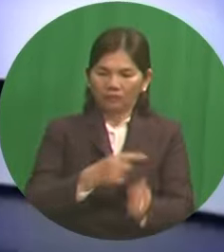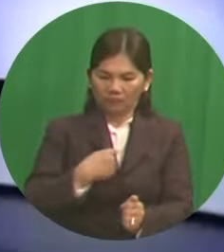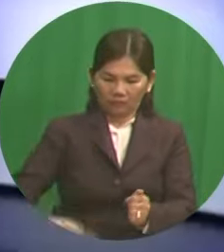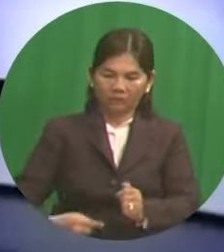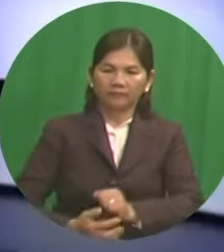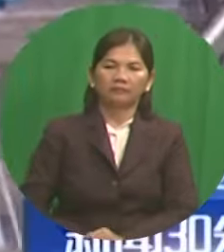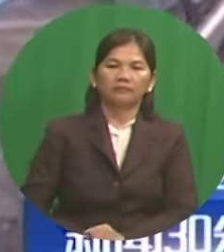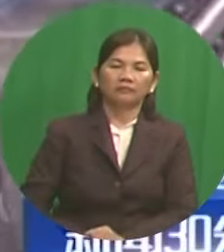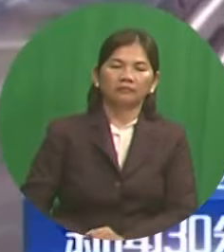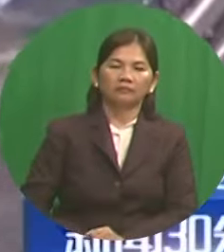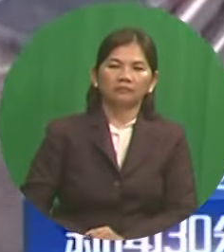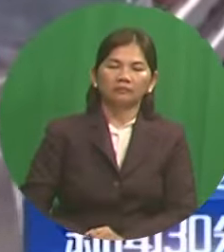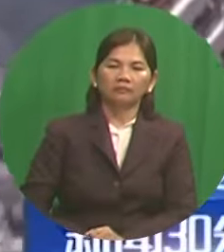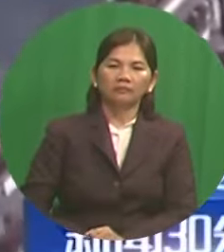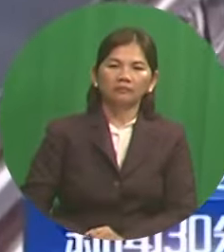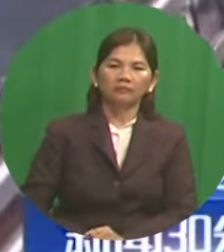ន